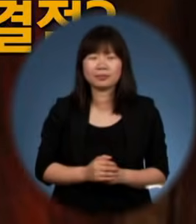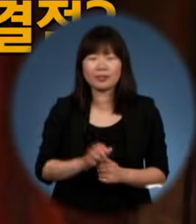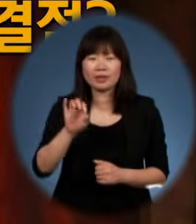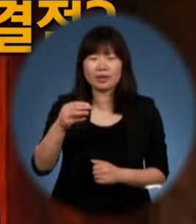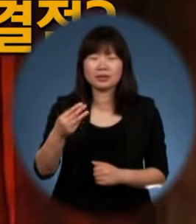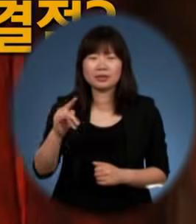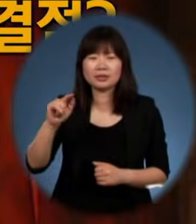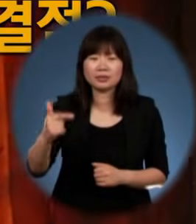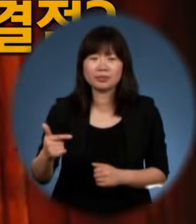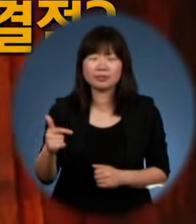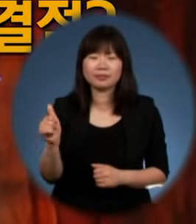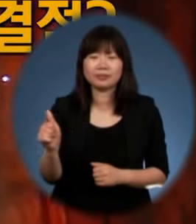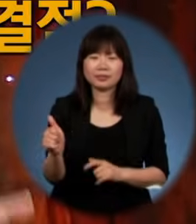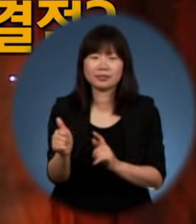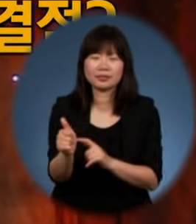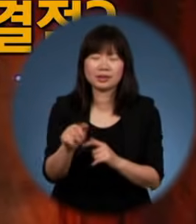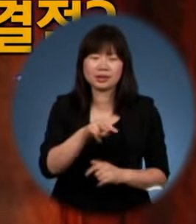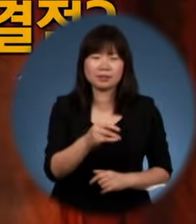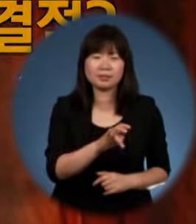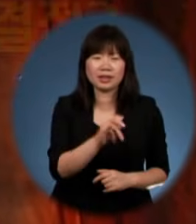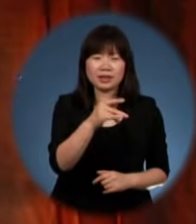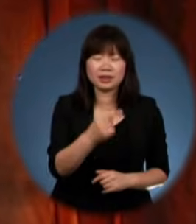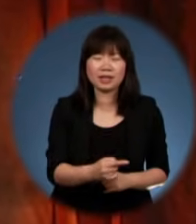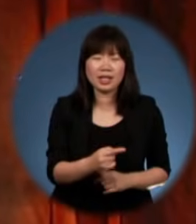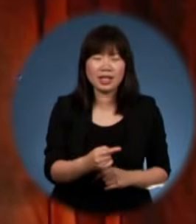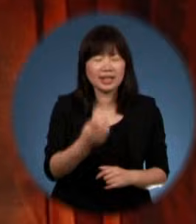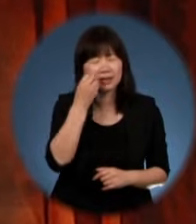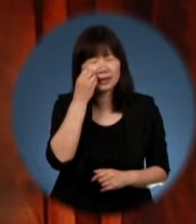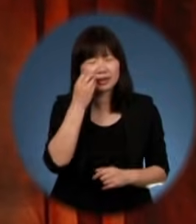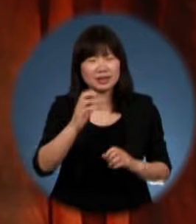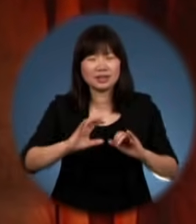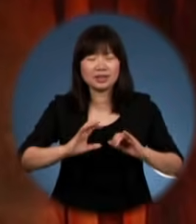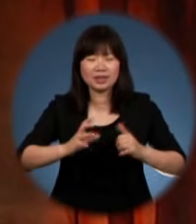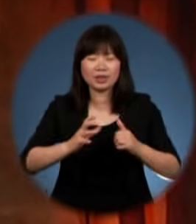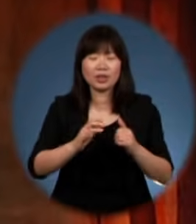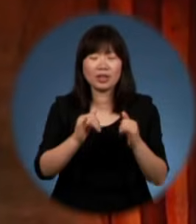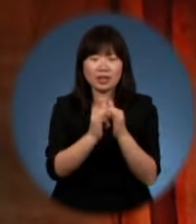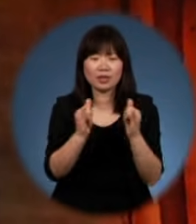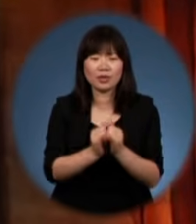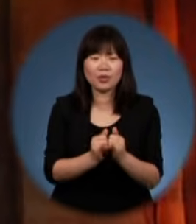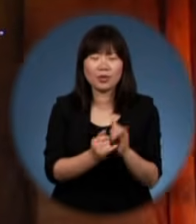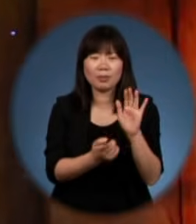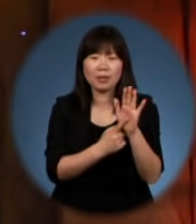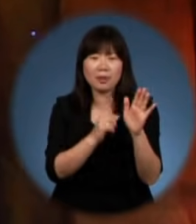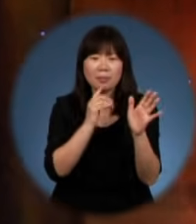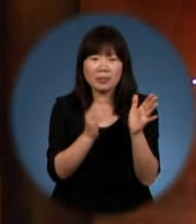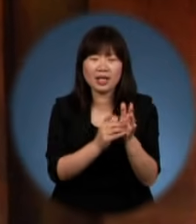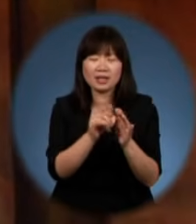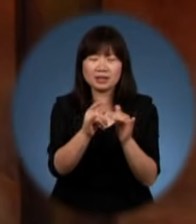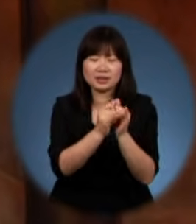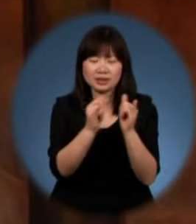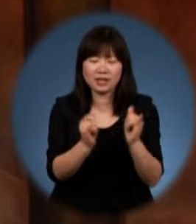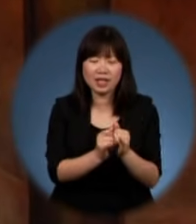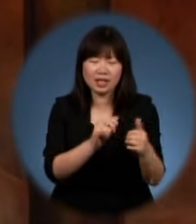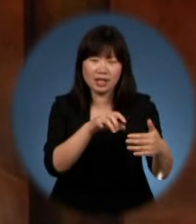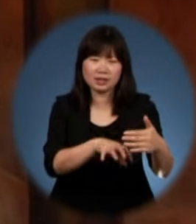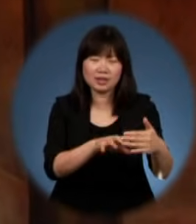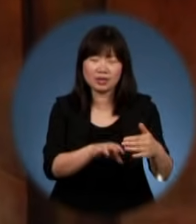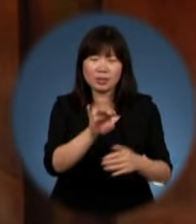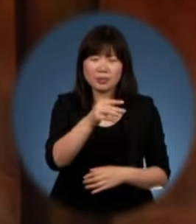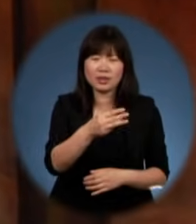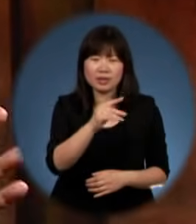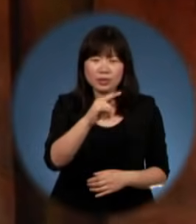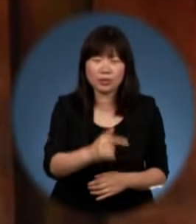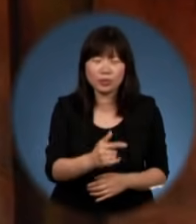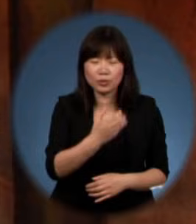플라톤이 스파 털 이상적인 사회로 묘사했습니다 그쵸 그런데 그 사회에서는 요 플라톤이